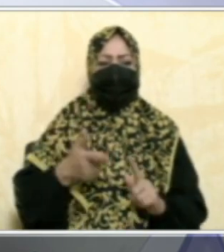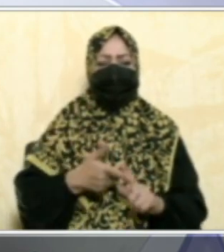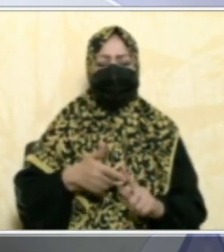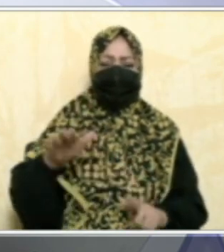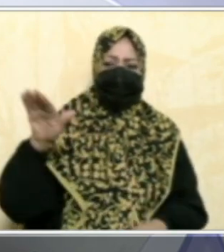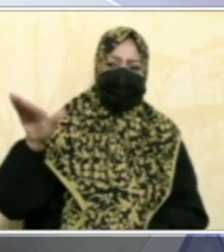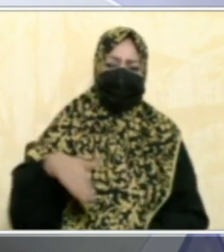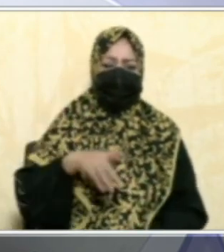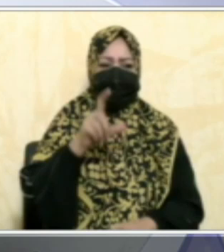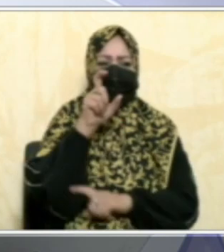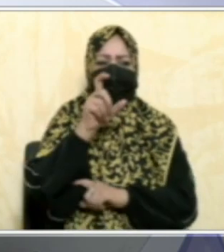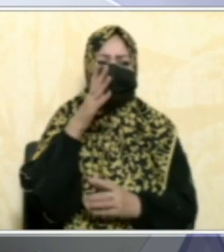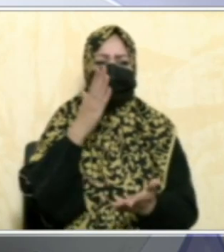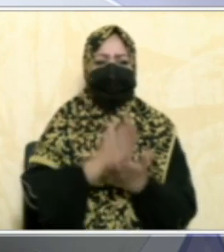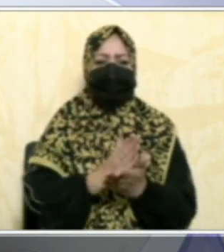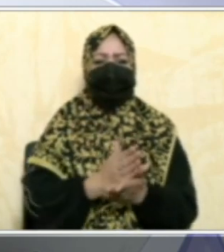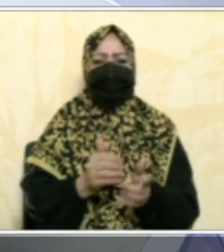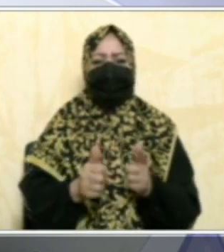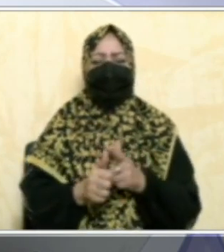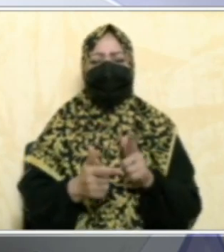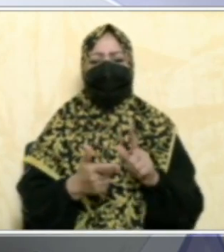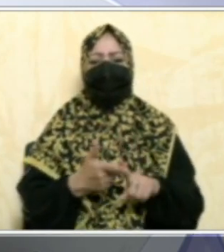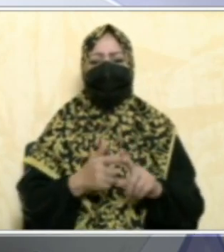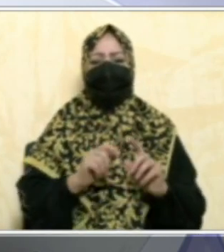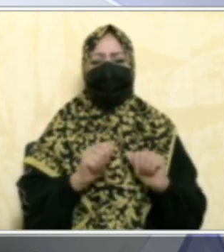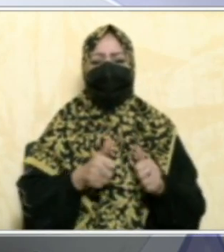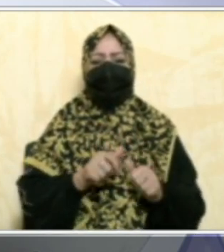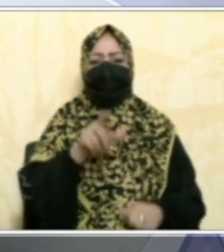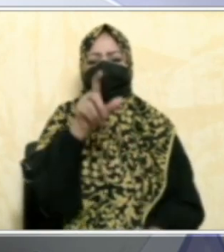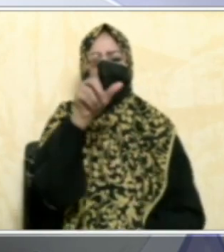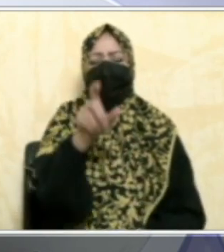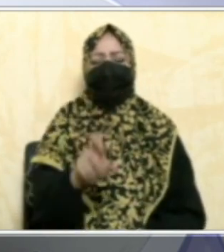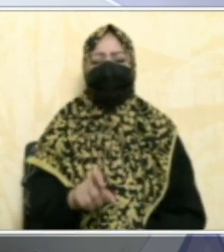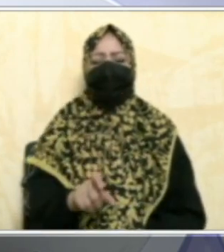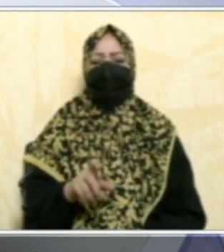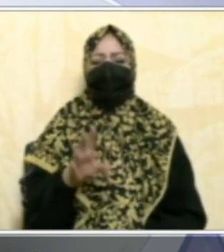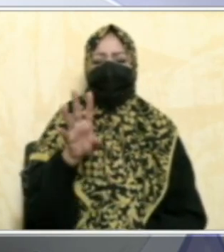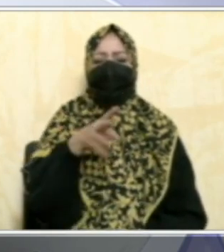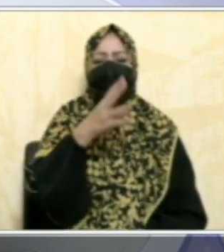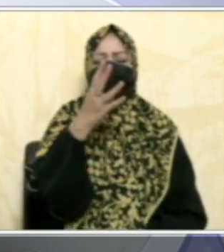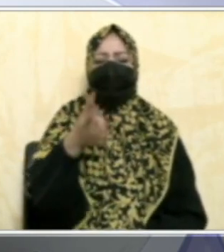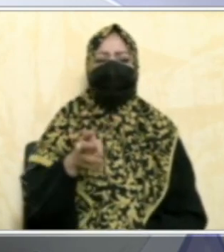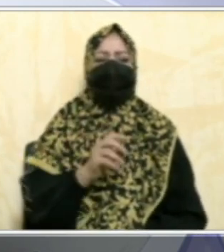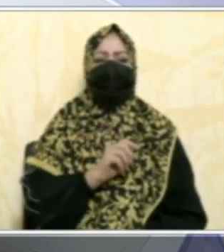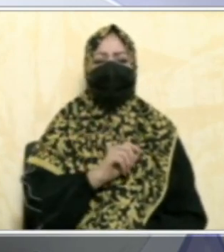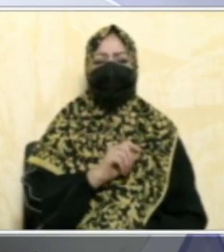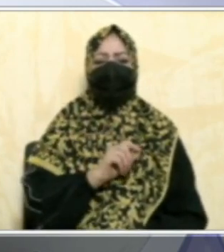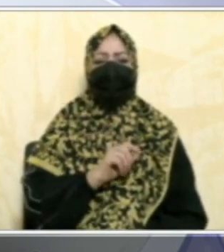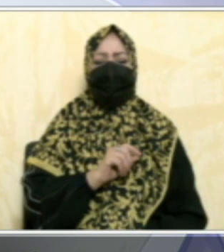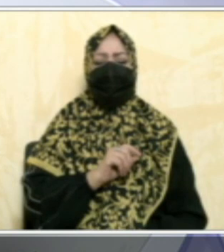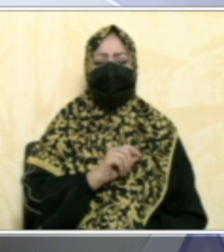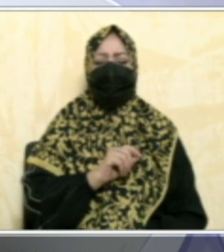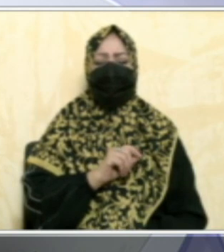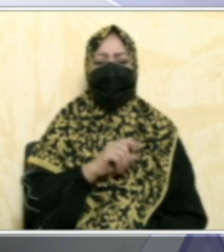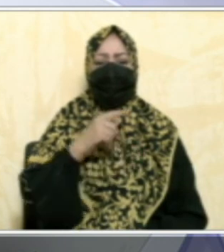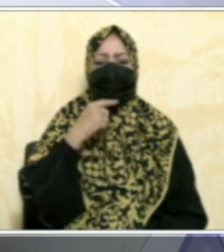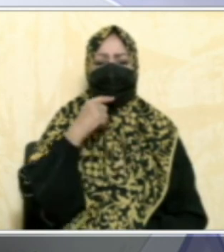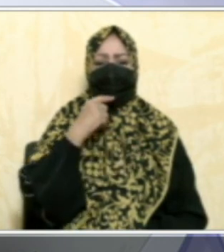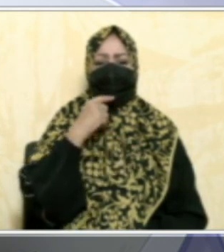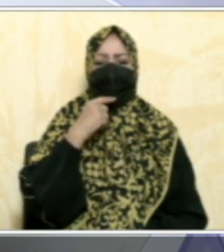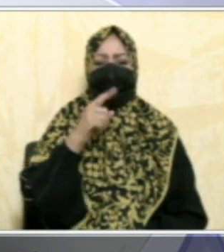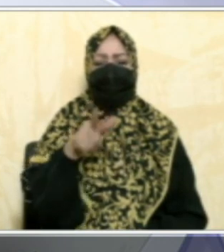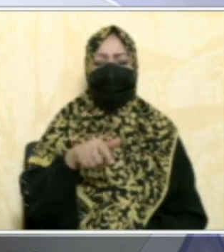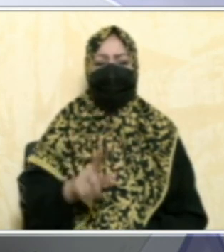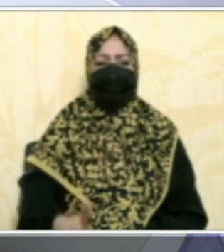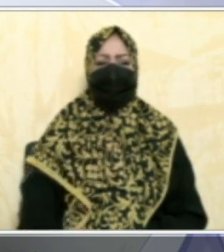والإمام أخطأ في بعد ما جاب التشهد الأول، بعدين فترة في الثالثة